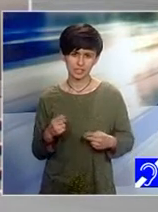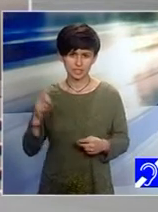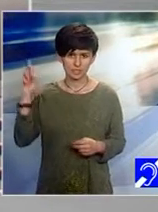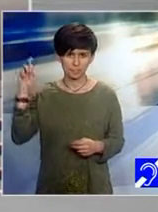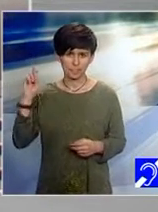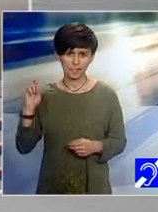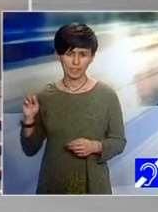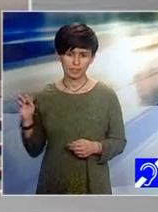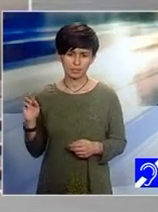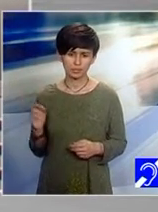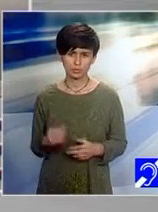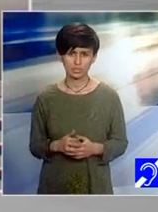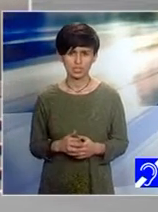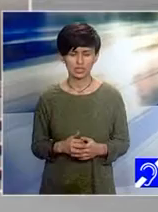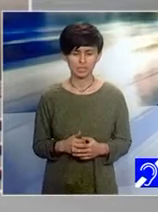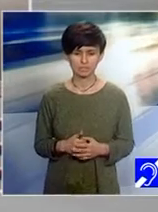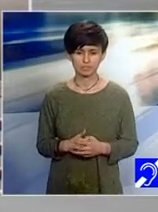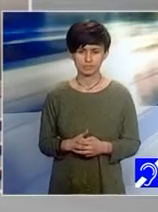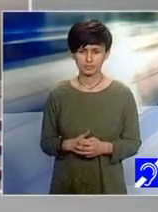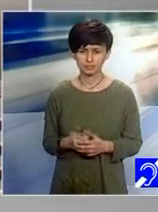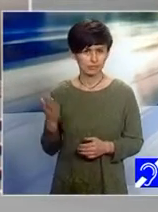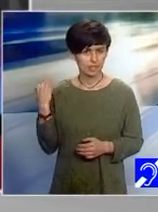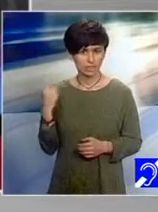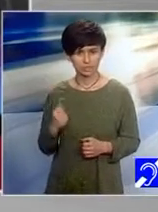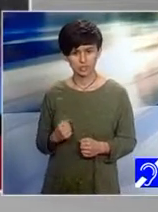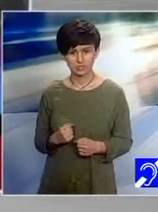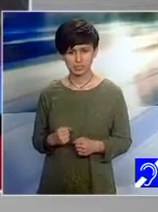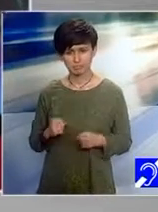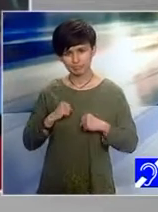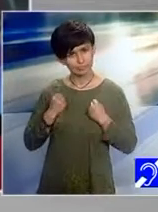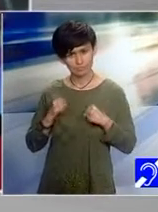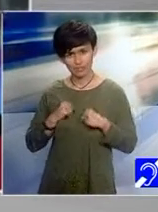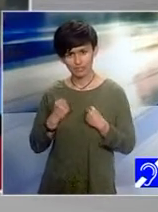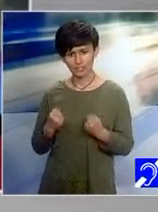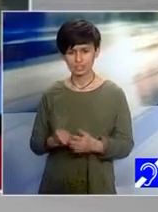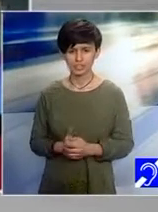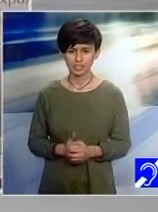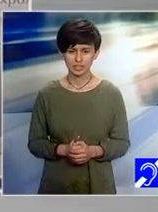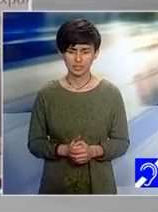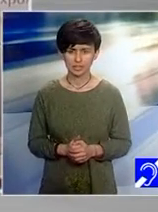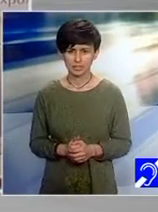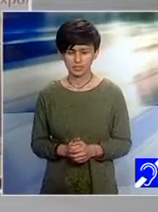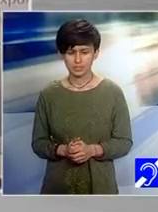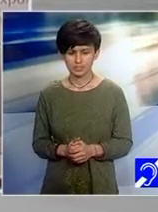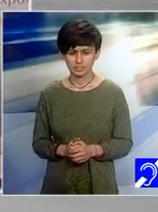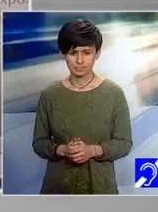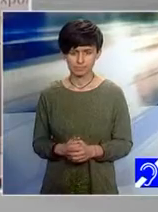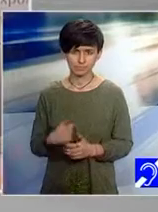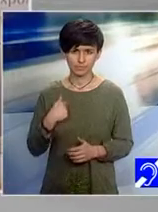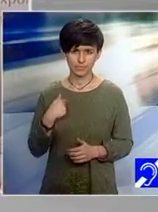Republica Nagorno-Karabakh, Artsakh. Multă aventură de asta curajoasă. Artsakh, în limbajul armenesc. Am